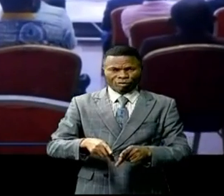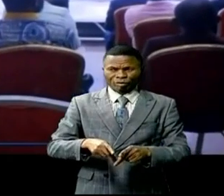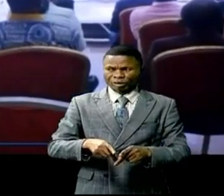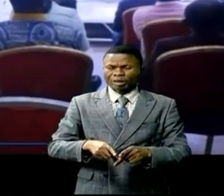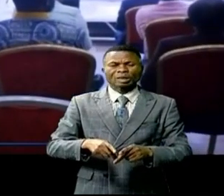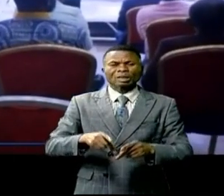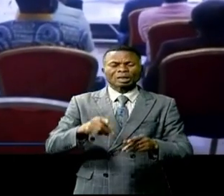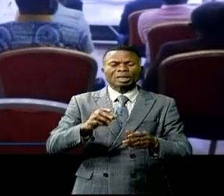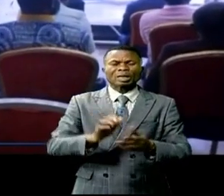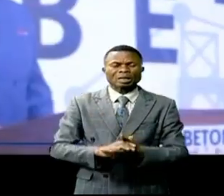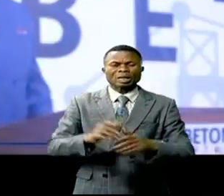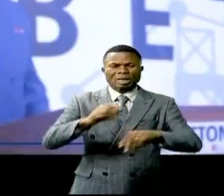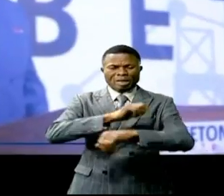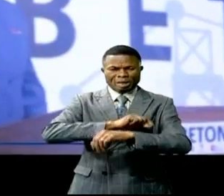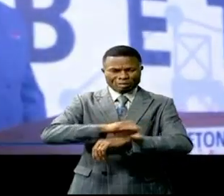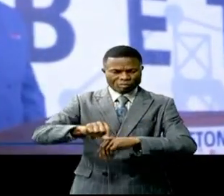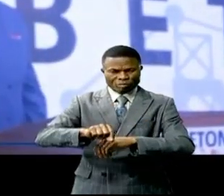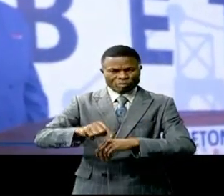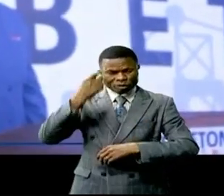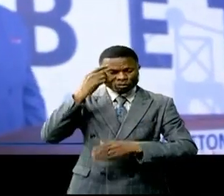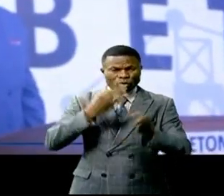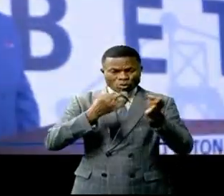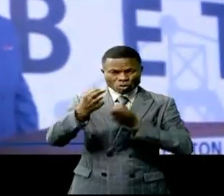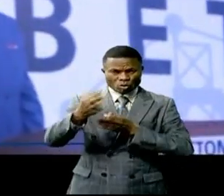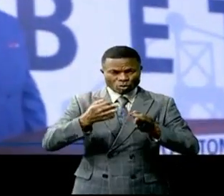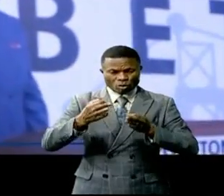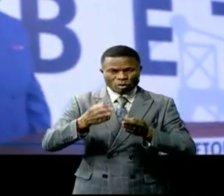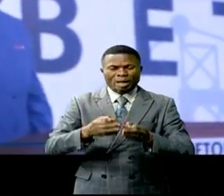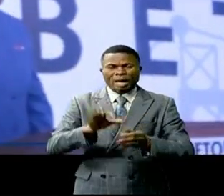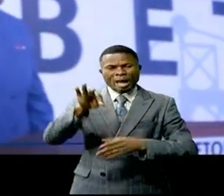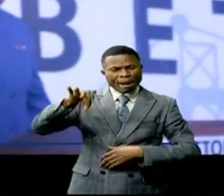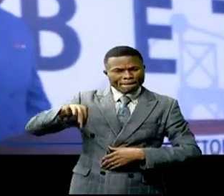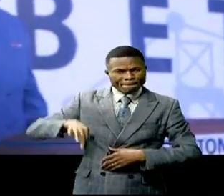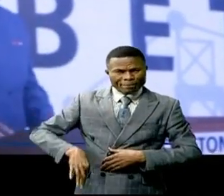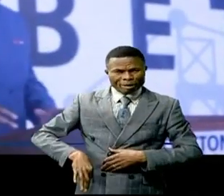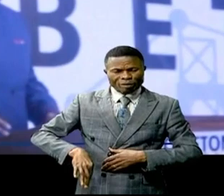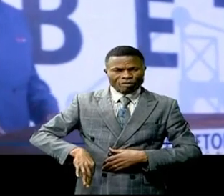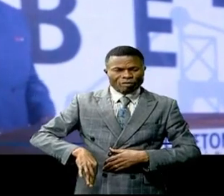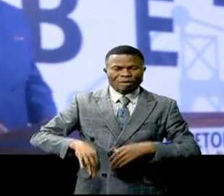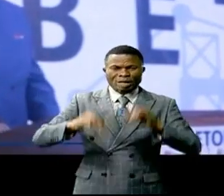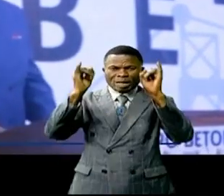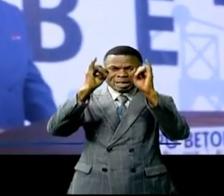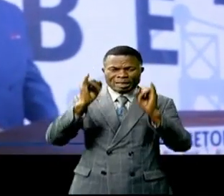profité de la tribune lui offerte pour expliquer le bien fondé de numériser les